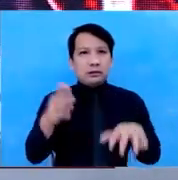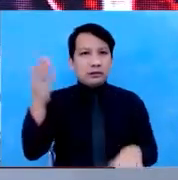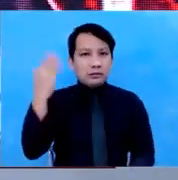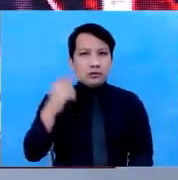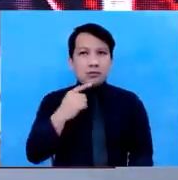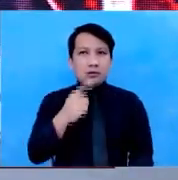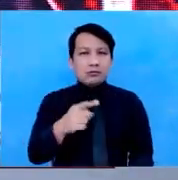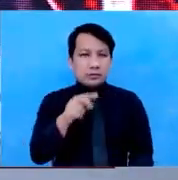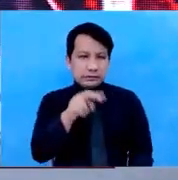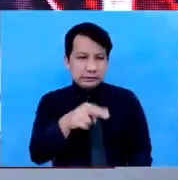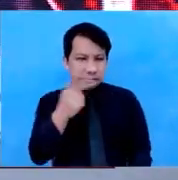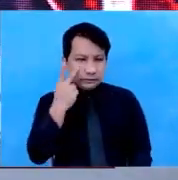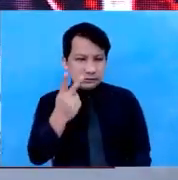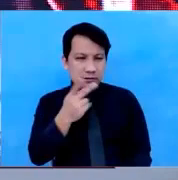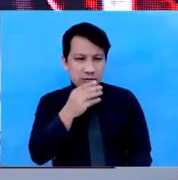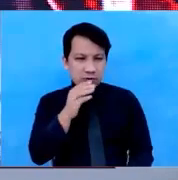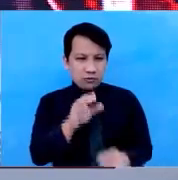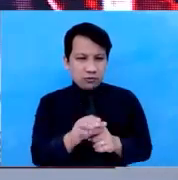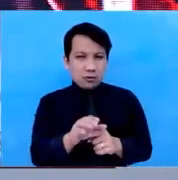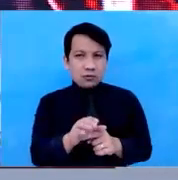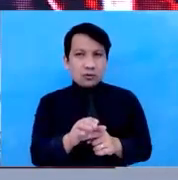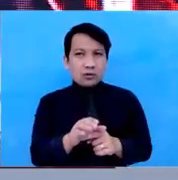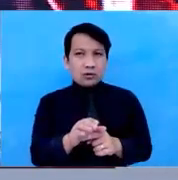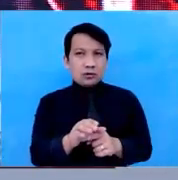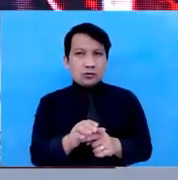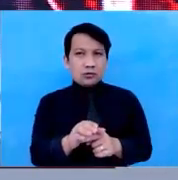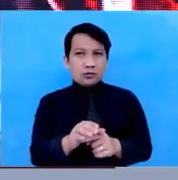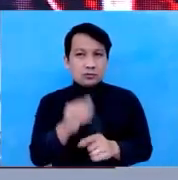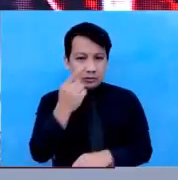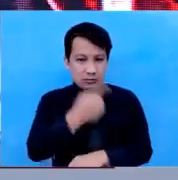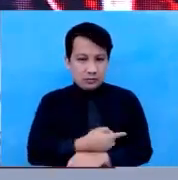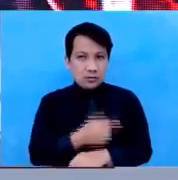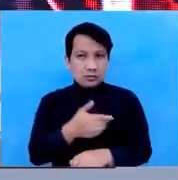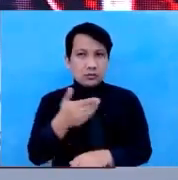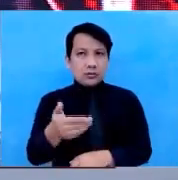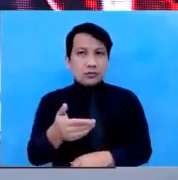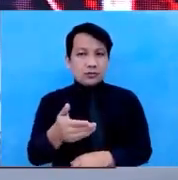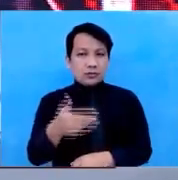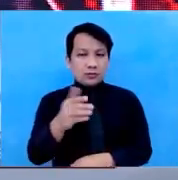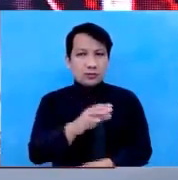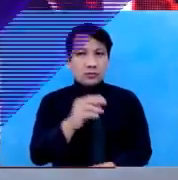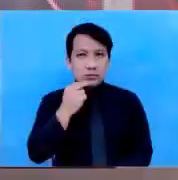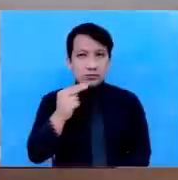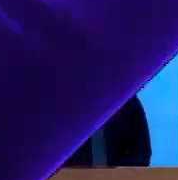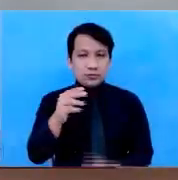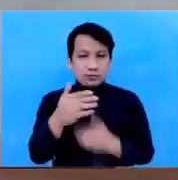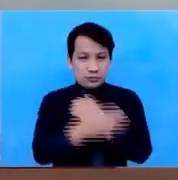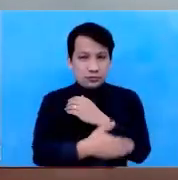tuloy ng ilan, tila may isinumpa ang araw na yan. Natong Frontline News Abroad. Oh my God,